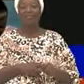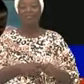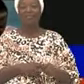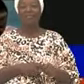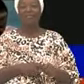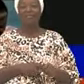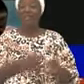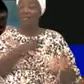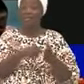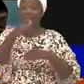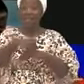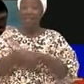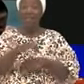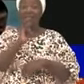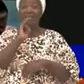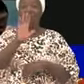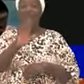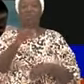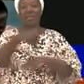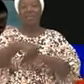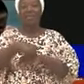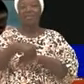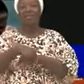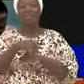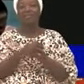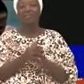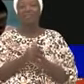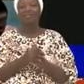ce soit cette soirée